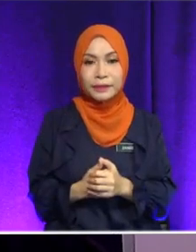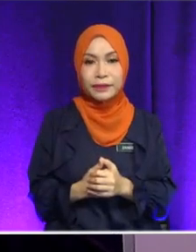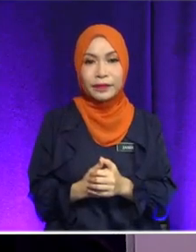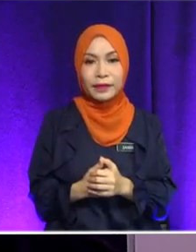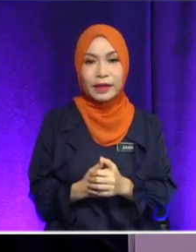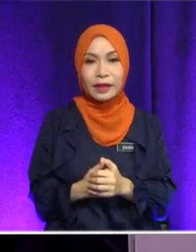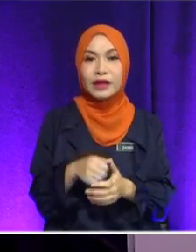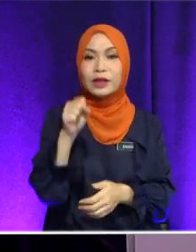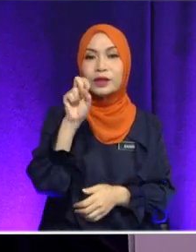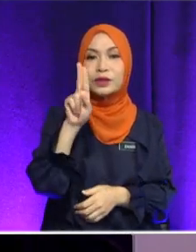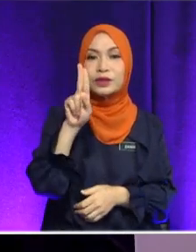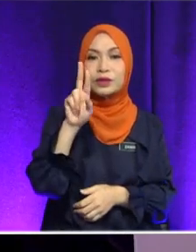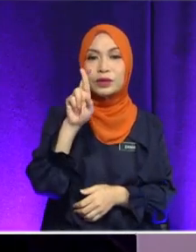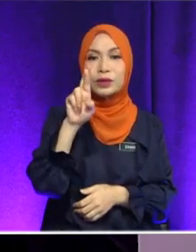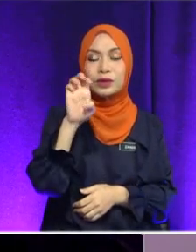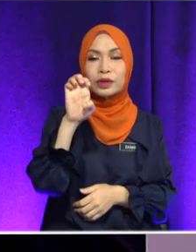aliran sungai